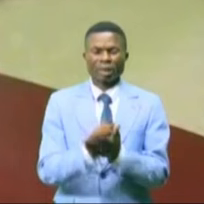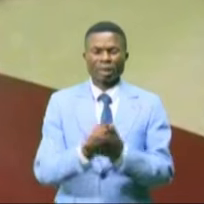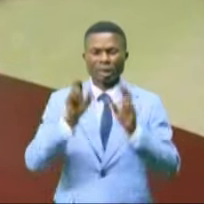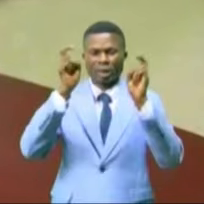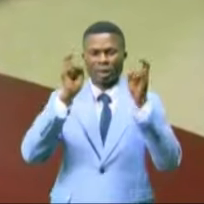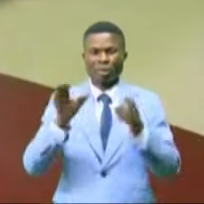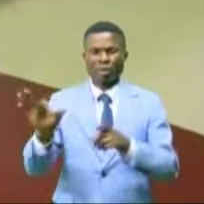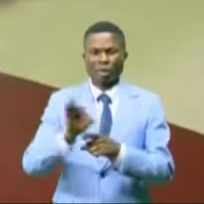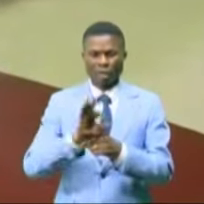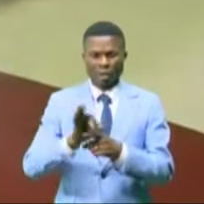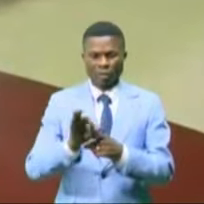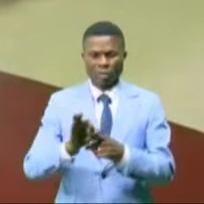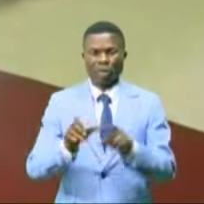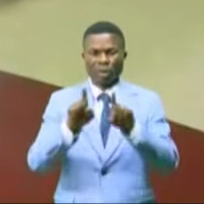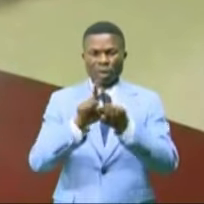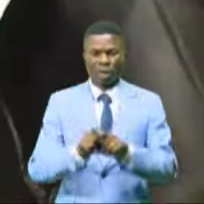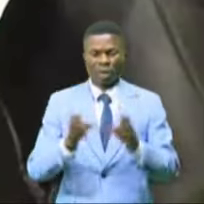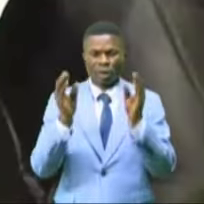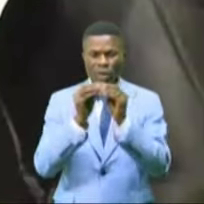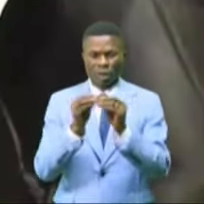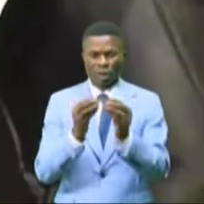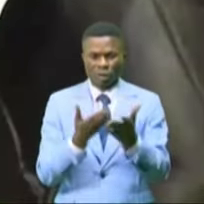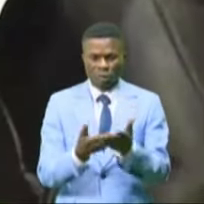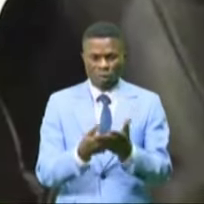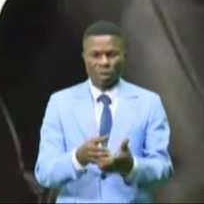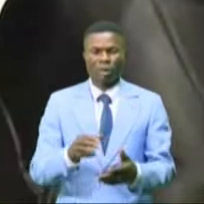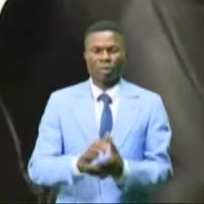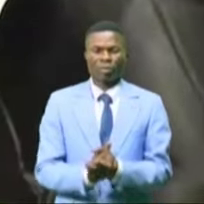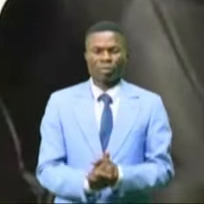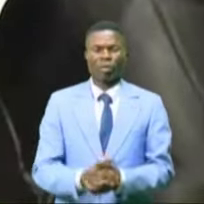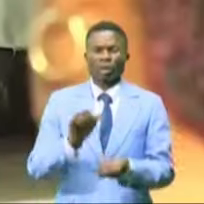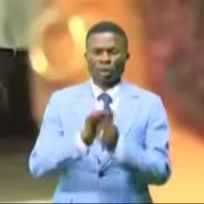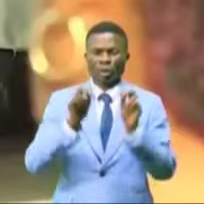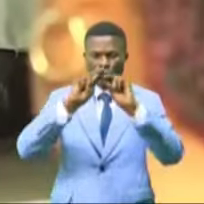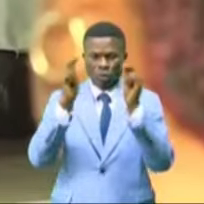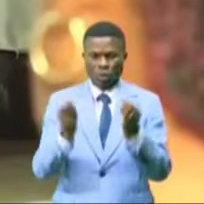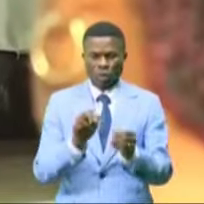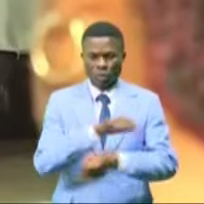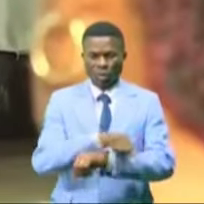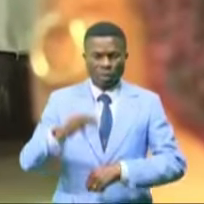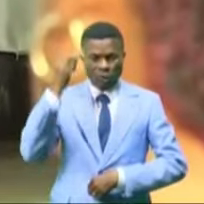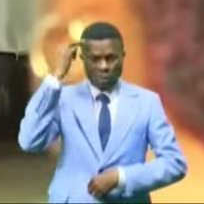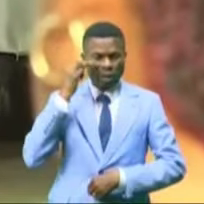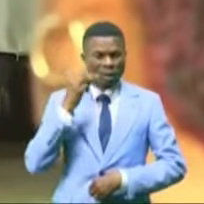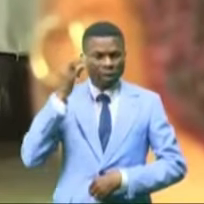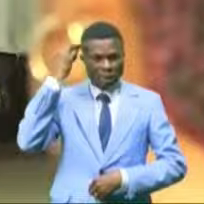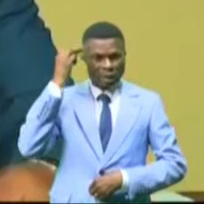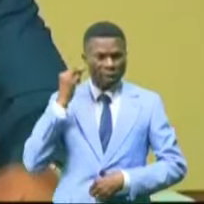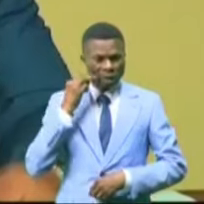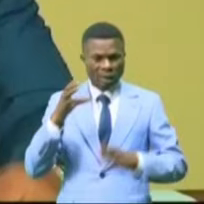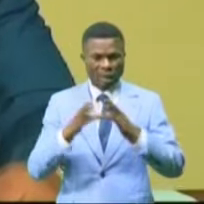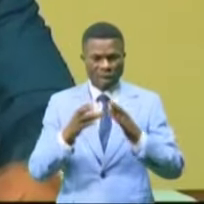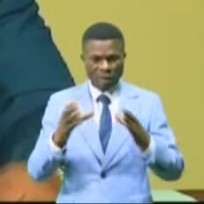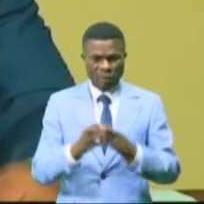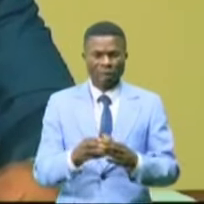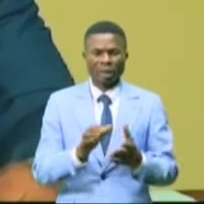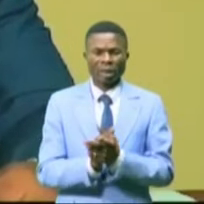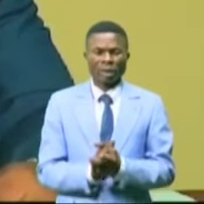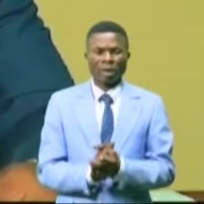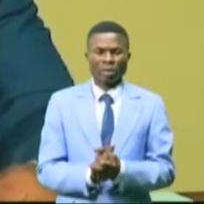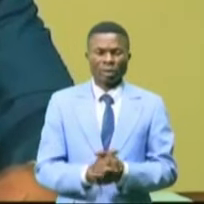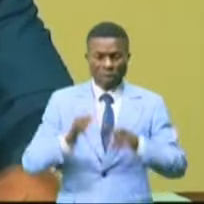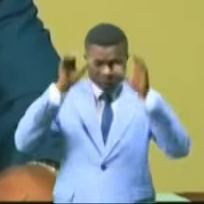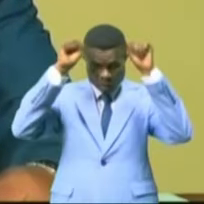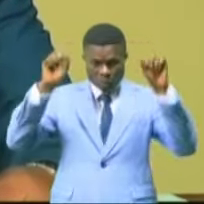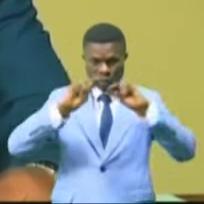les acteurs judiciaires, les membres de la CNDH et la délégation du ministère du genre. Paul Sapoumoukoulou, président